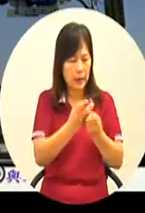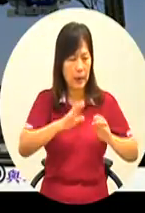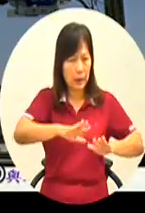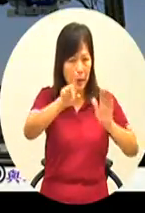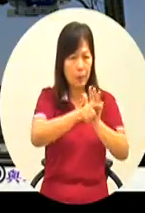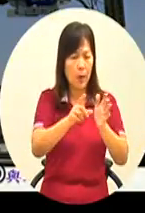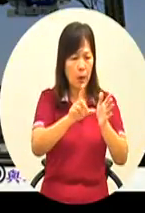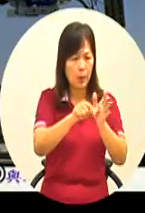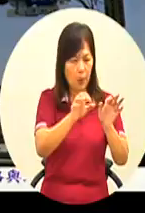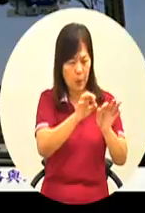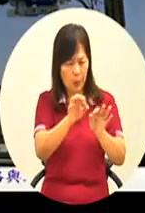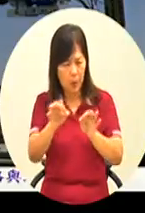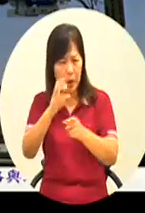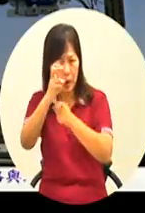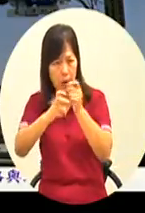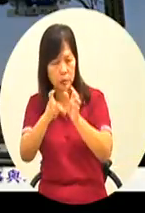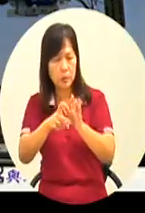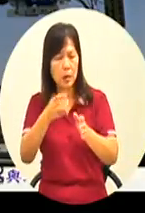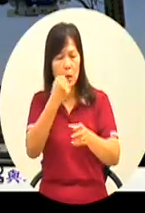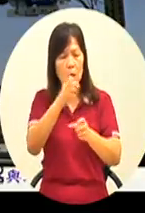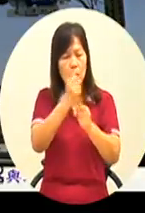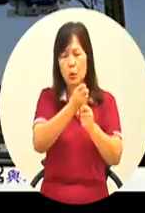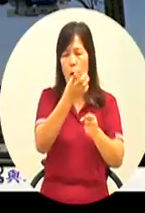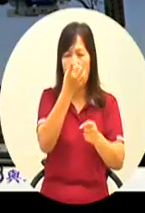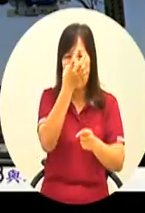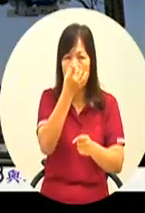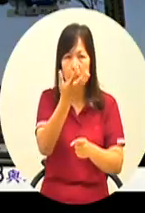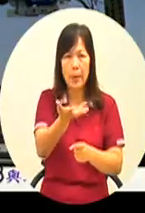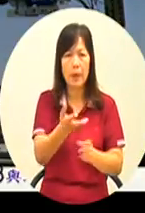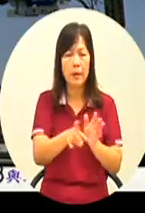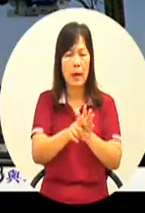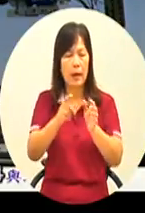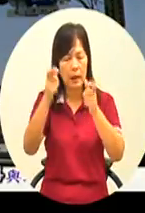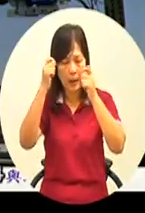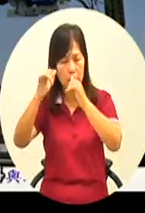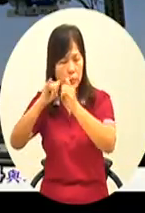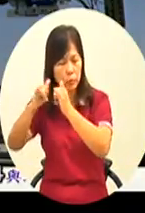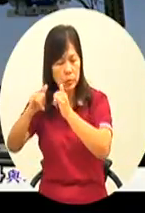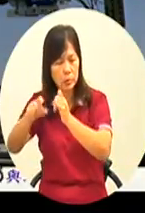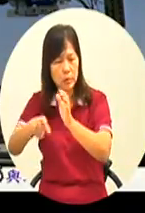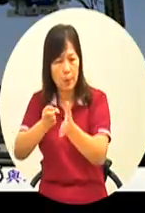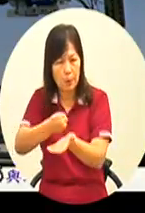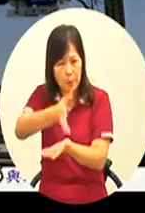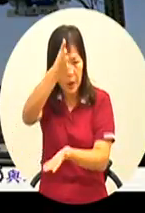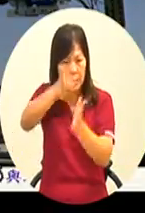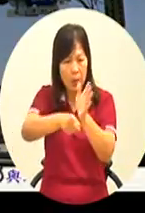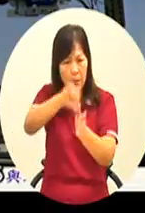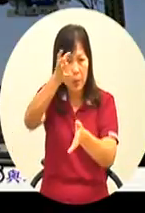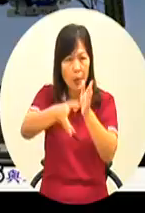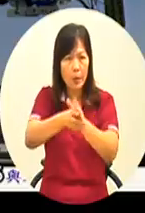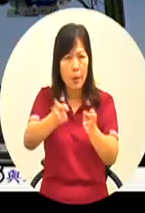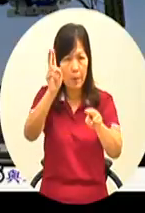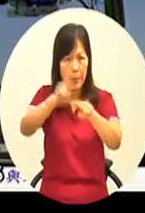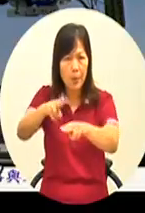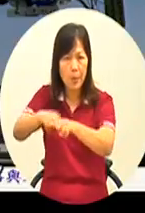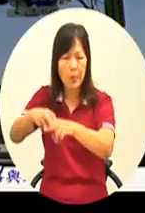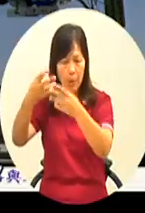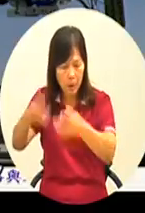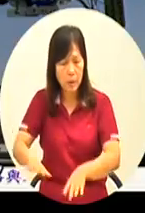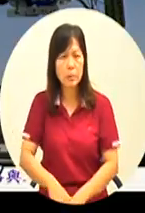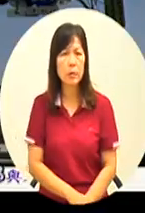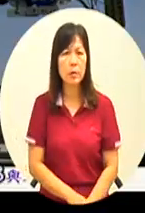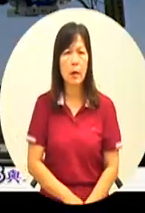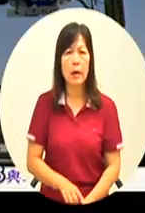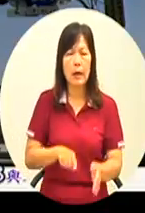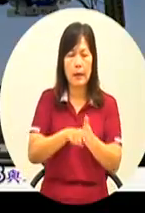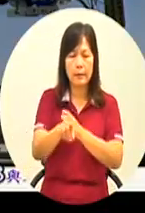拓20年都没有开发，高雄市民的这个建筑界都死批。然后今到了民进